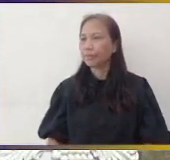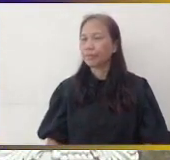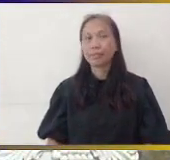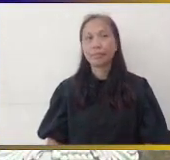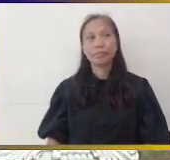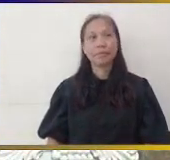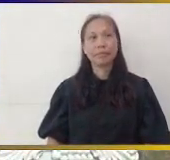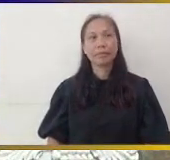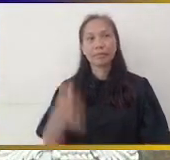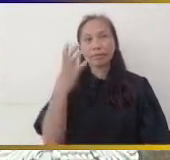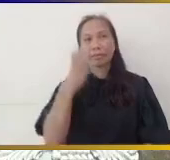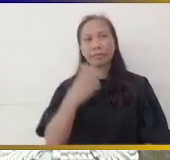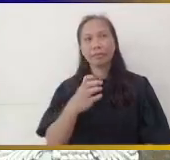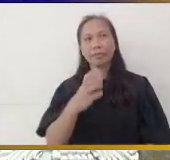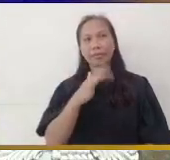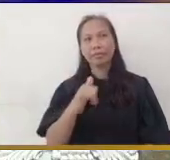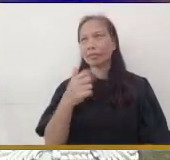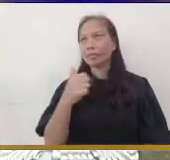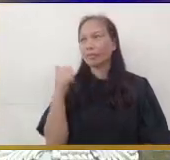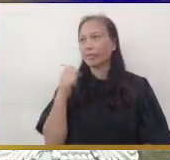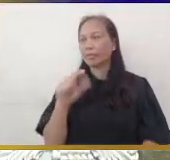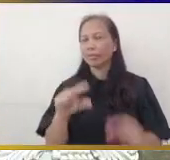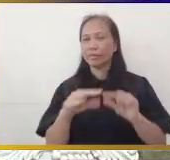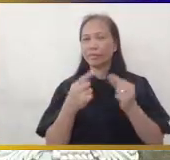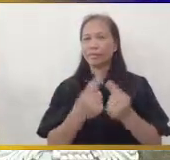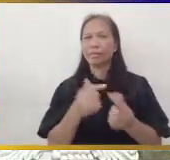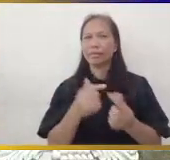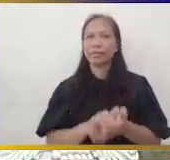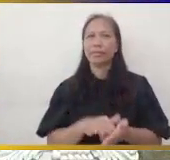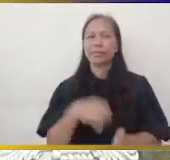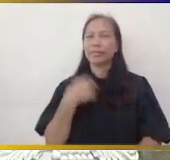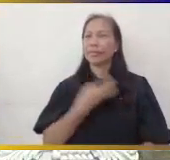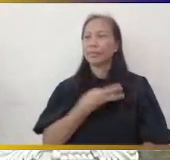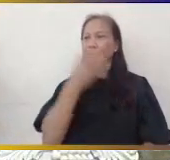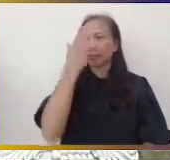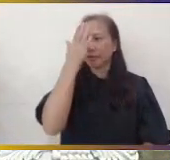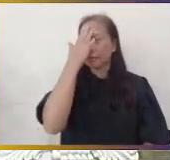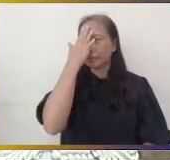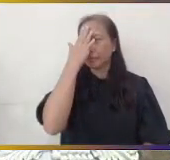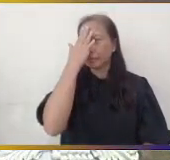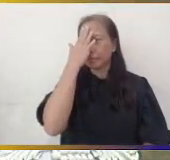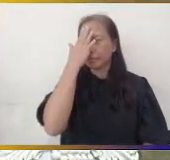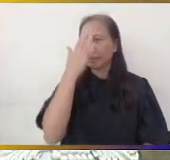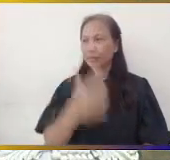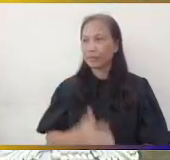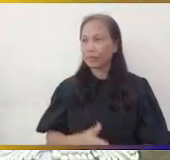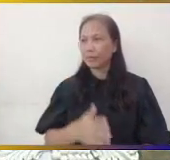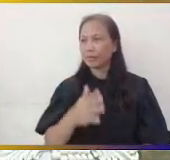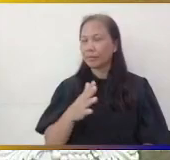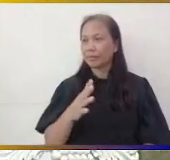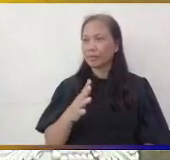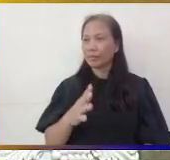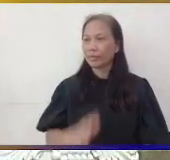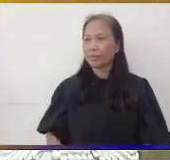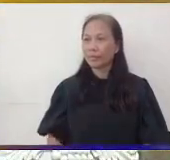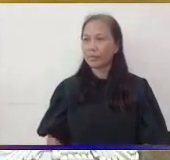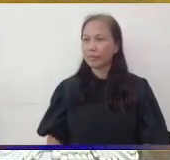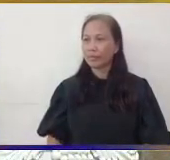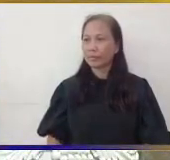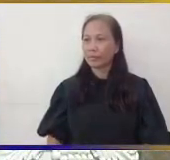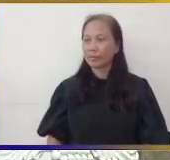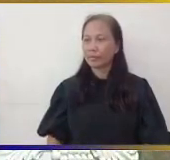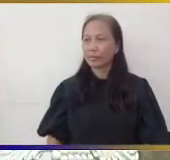isa sa mga matinding pagkakakilanlan kay John wycliff is his translation of the Bible into